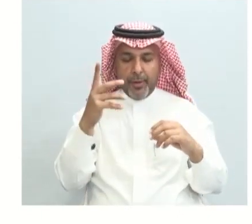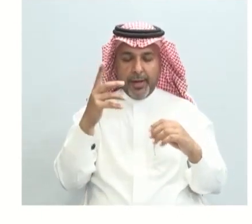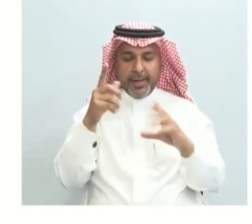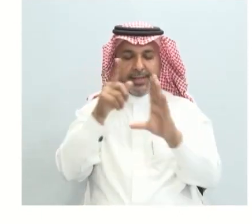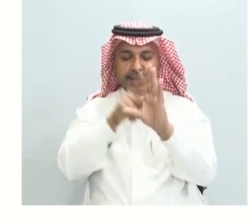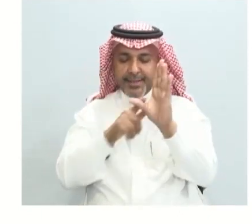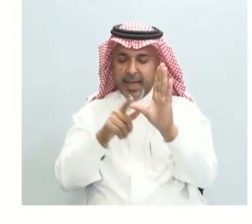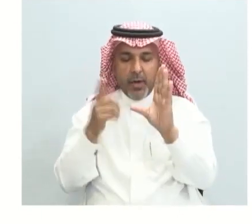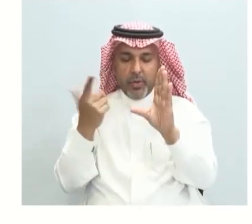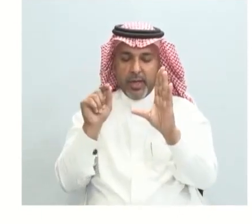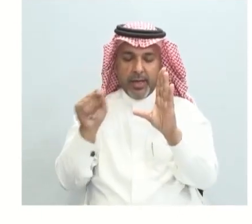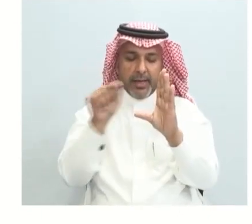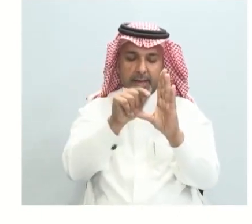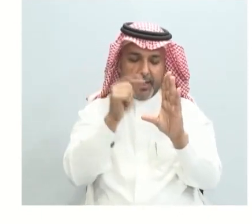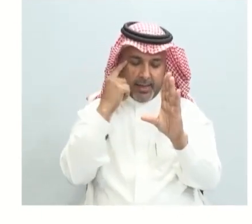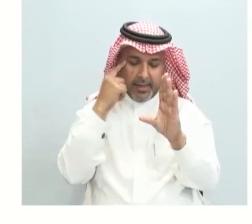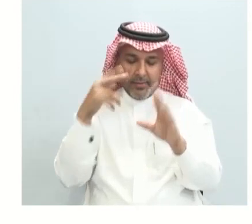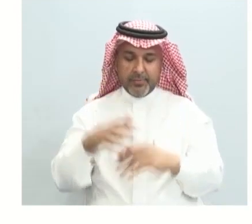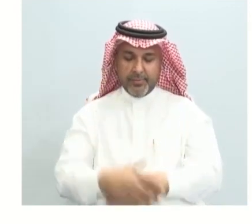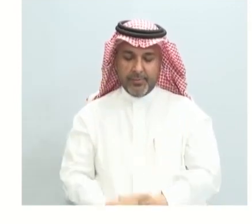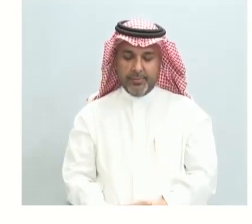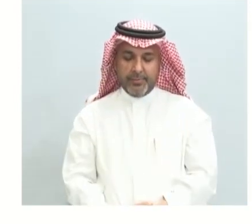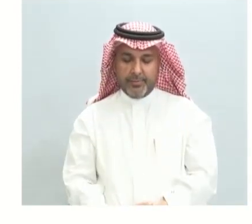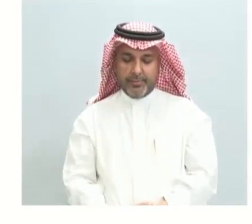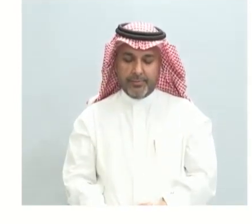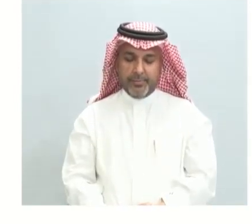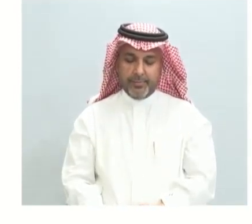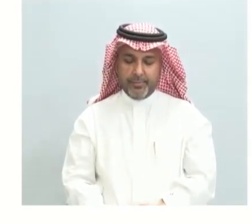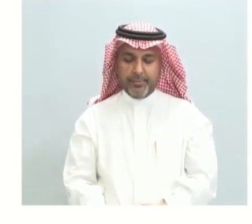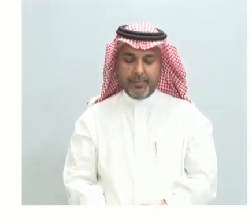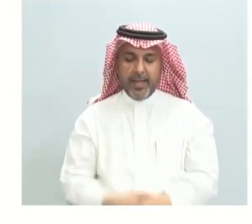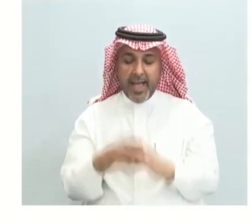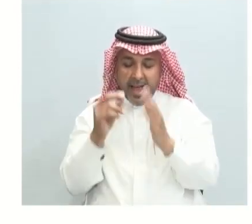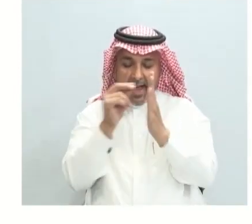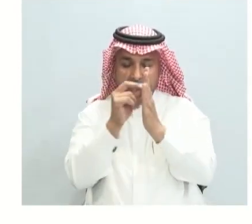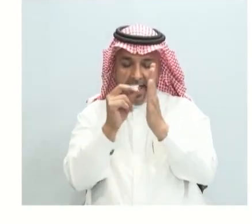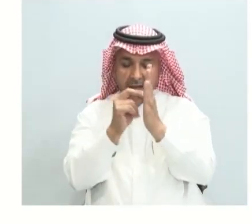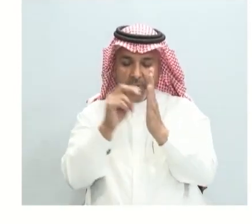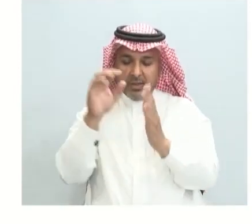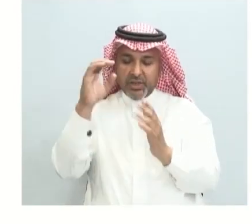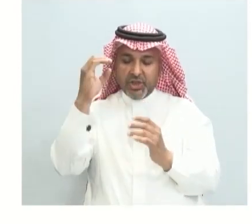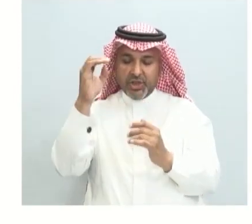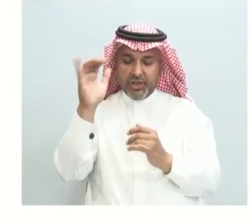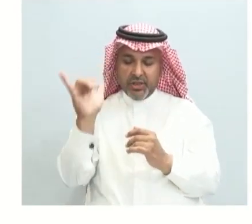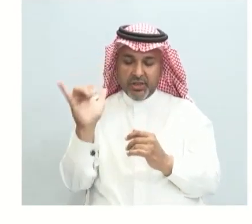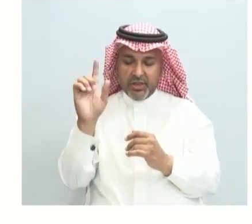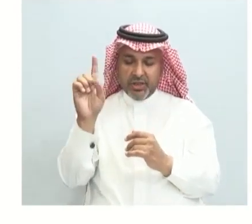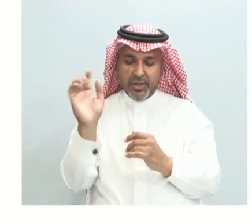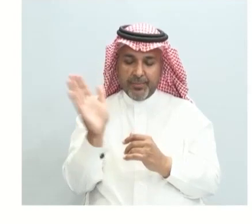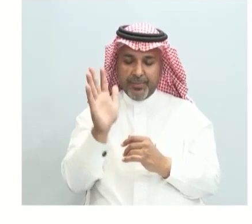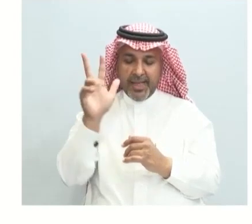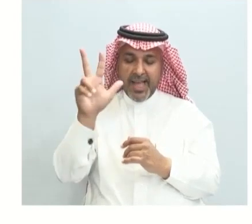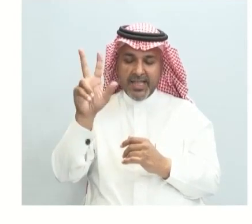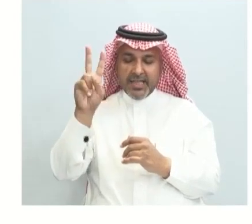هذه او الزاويه المطلوبه هذه لكن ميزه قانون جيب التمام ان احنا نعرف ان الكوساين